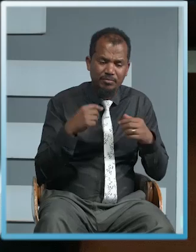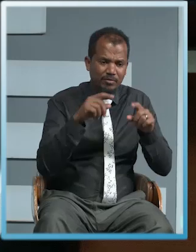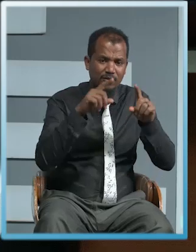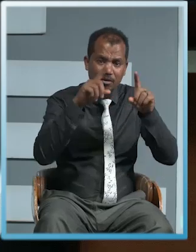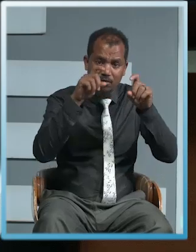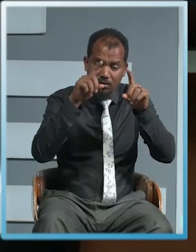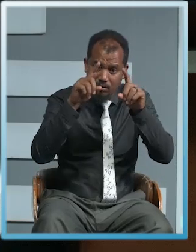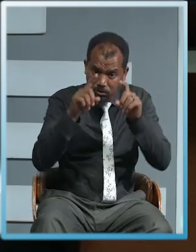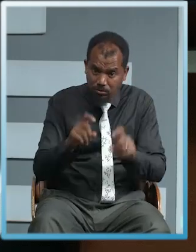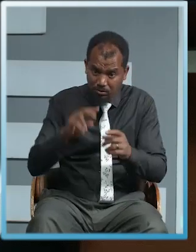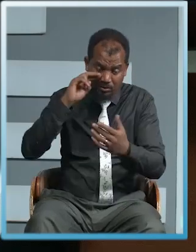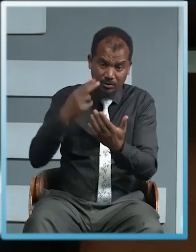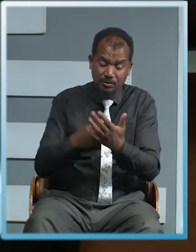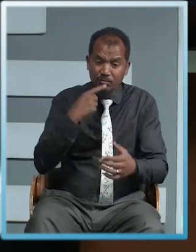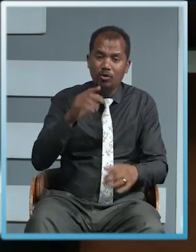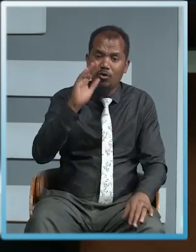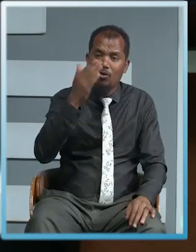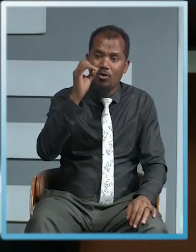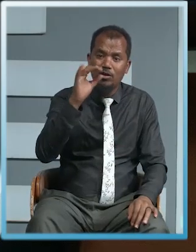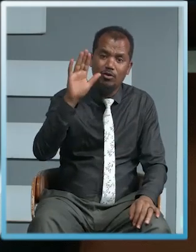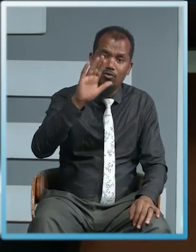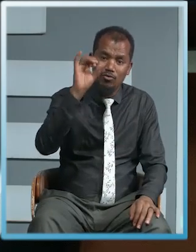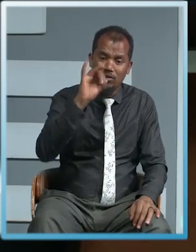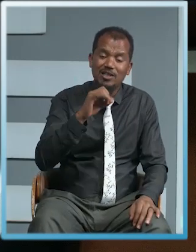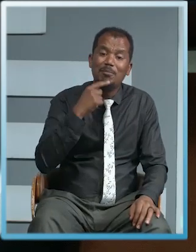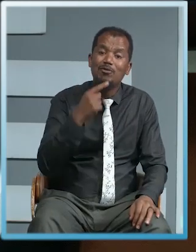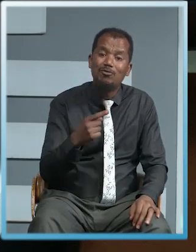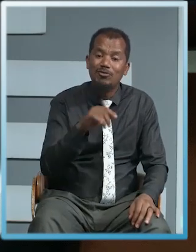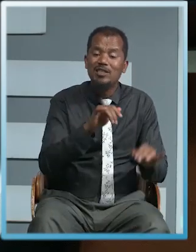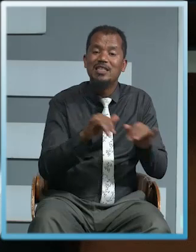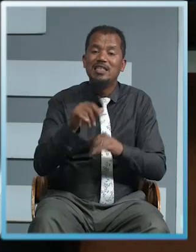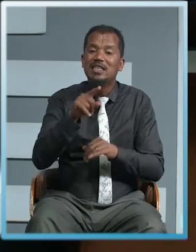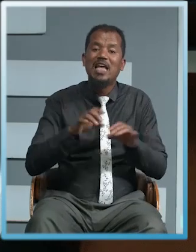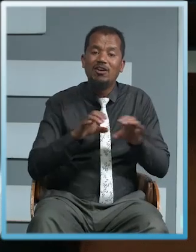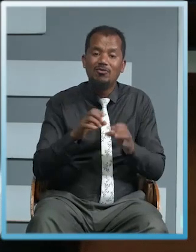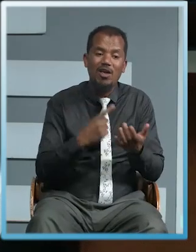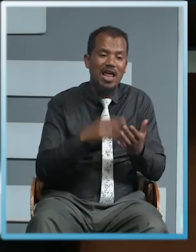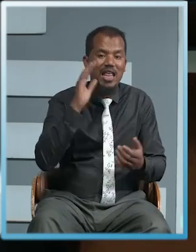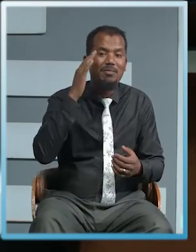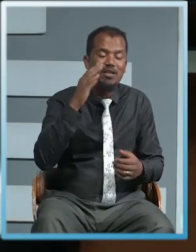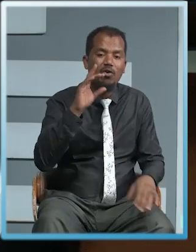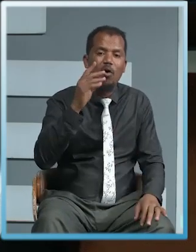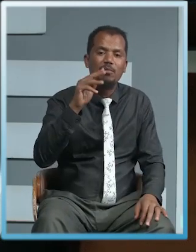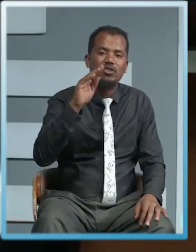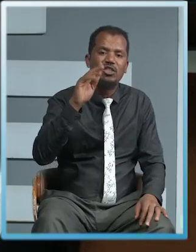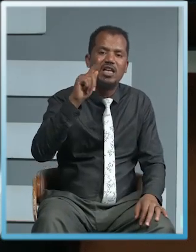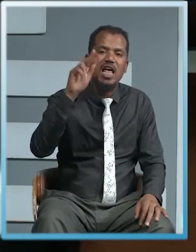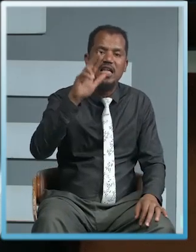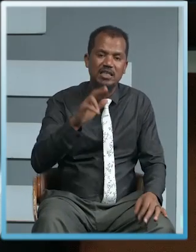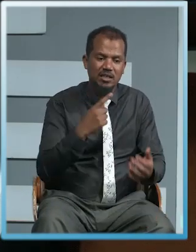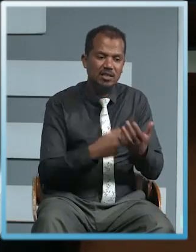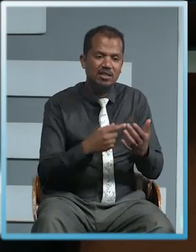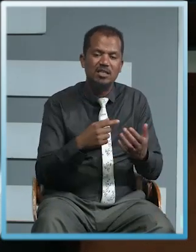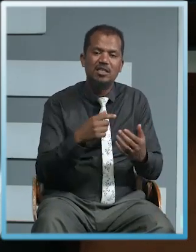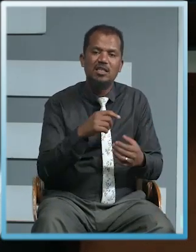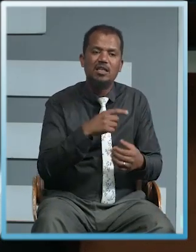የምርመራ ጋዜጠኝነት የምትሉት እናንተ ጋር ጎልጉል እንደምትሉት ነገር አለ አይደል እንደዛ አርጎ ምናምን ይሄን የመሰለው ኮሚሽነር እንዲ ከዚህ